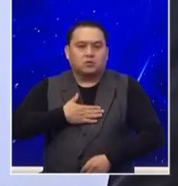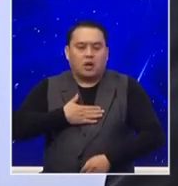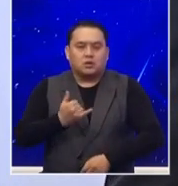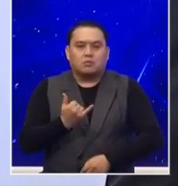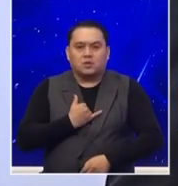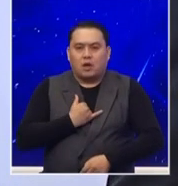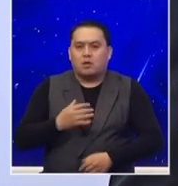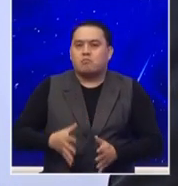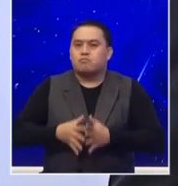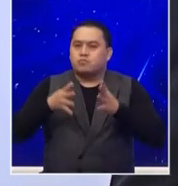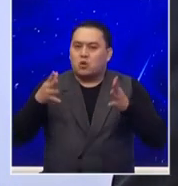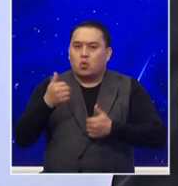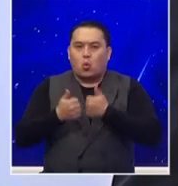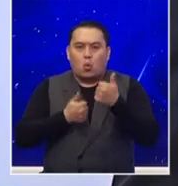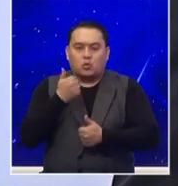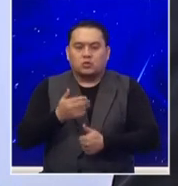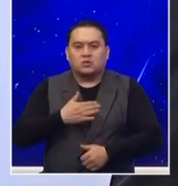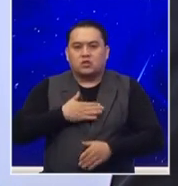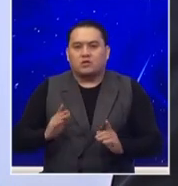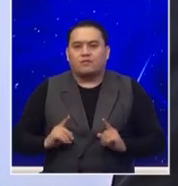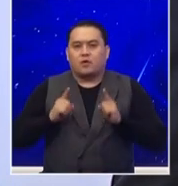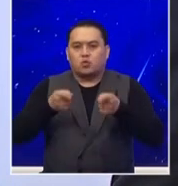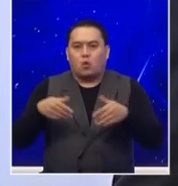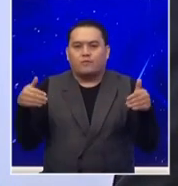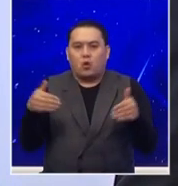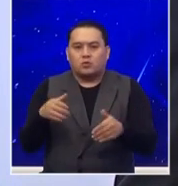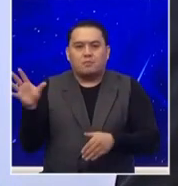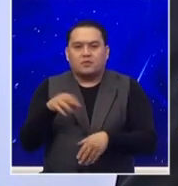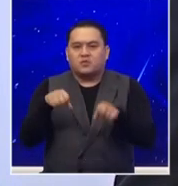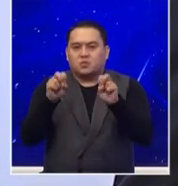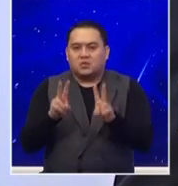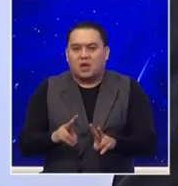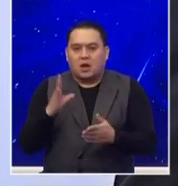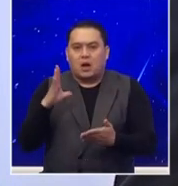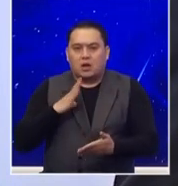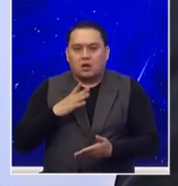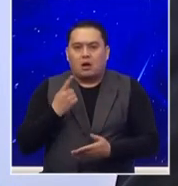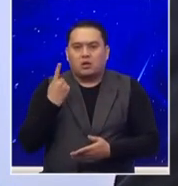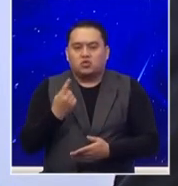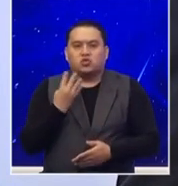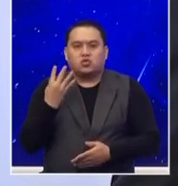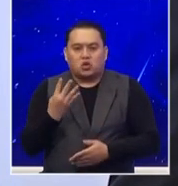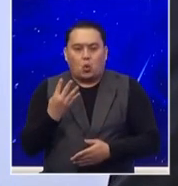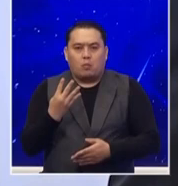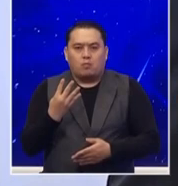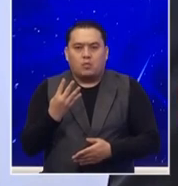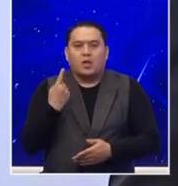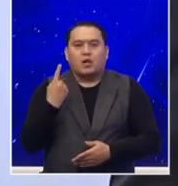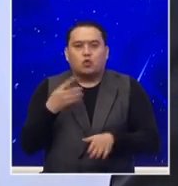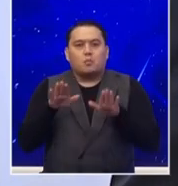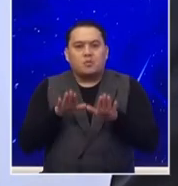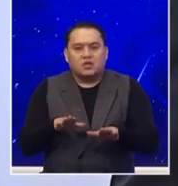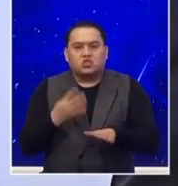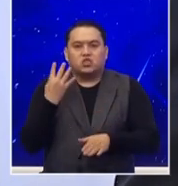был очень большой конкурс в наш колледж. Практически по всем специальностям было 1 к 4. То есть на одно место